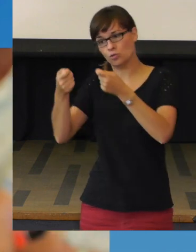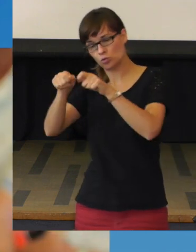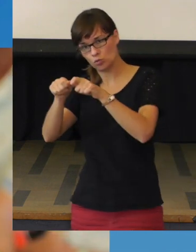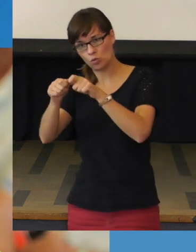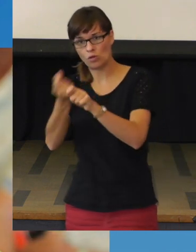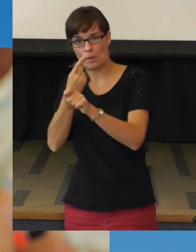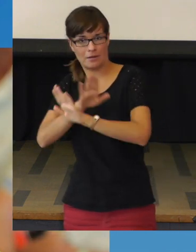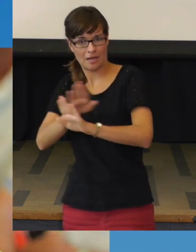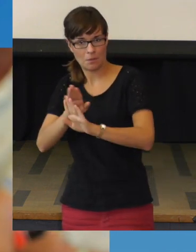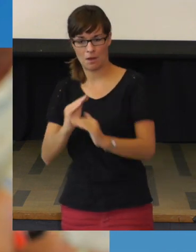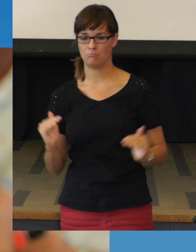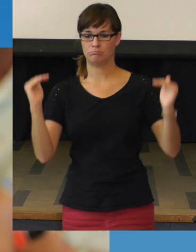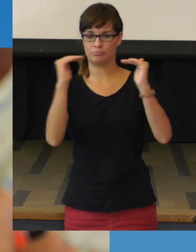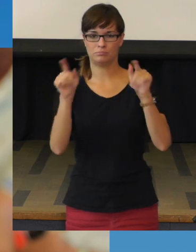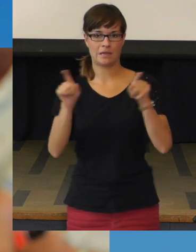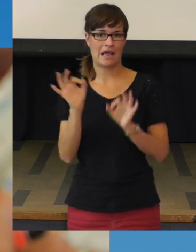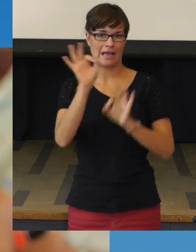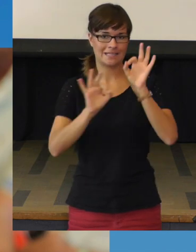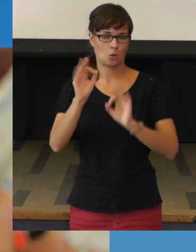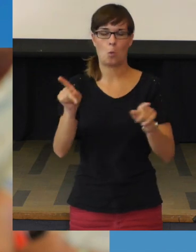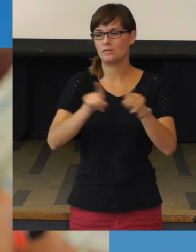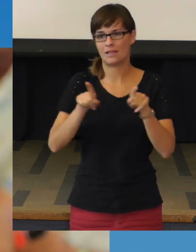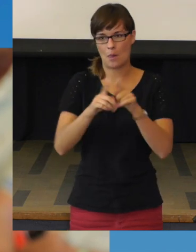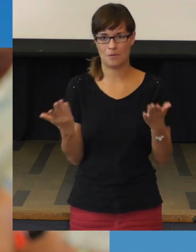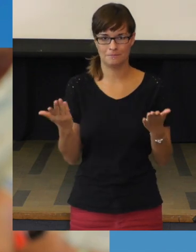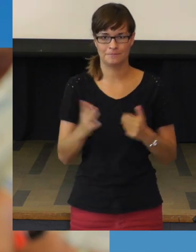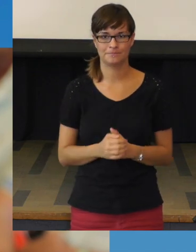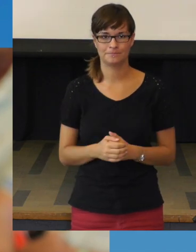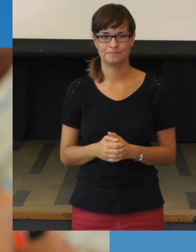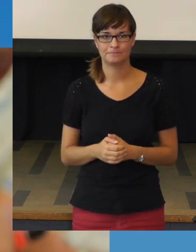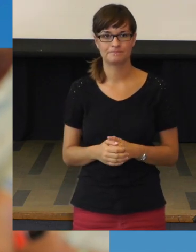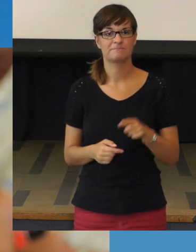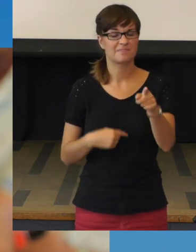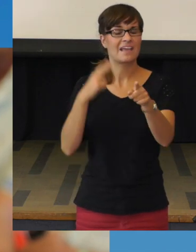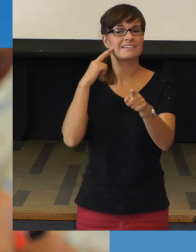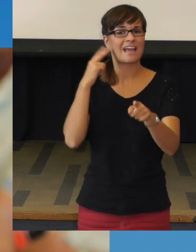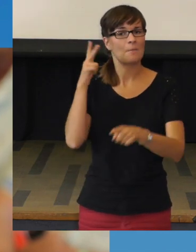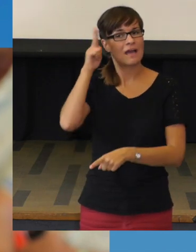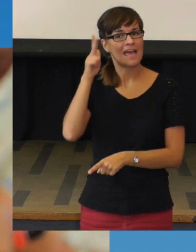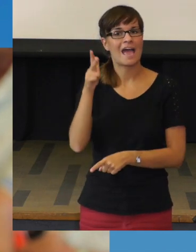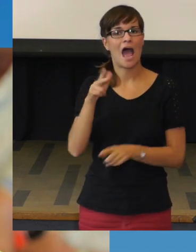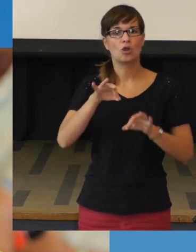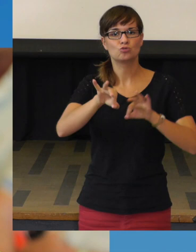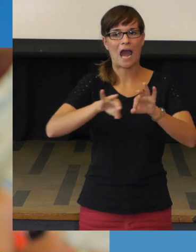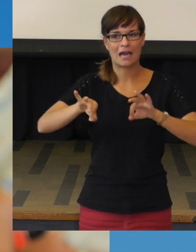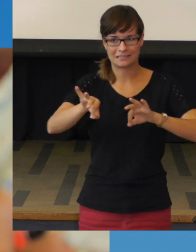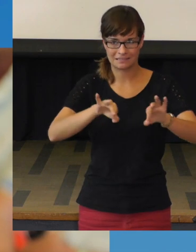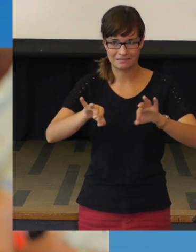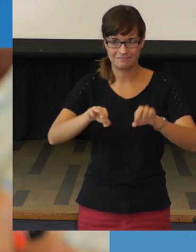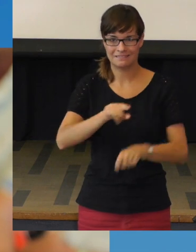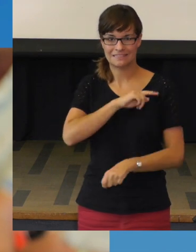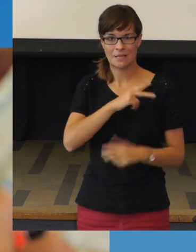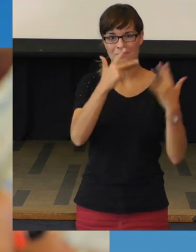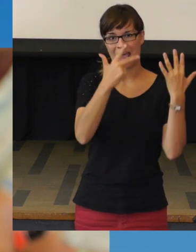So, noch eine? Mein Name ist Schacht. Ich bin 88 Jahre alt und betreibe